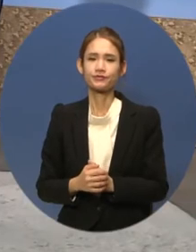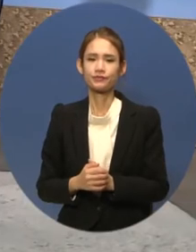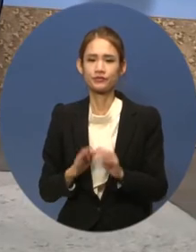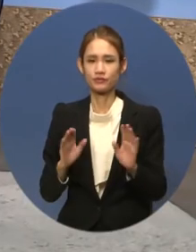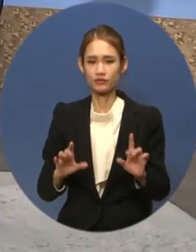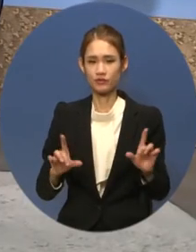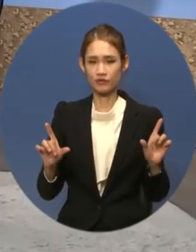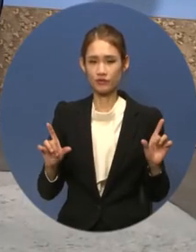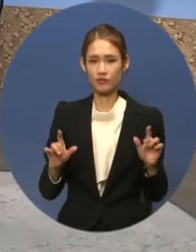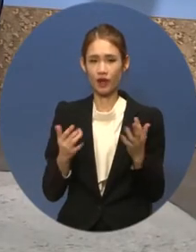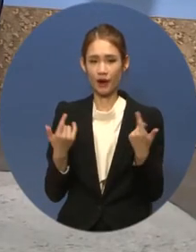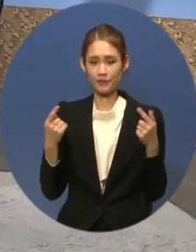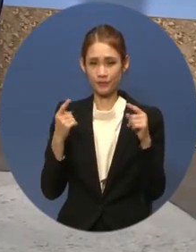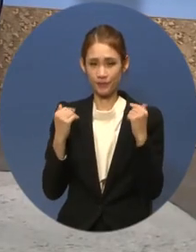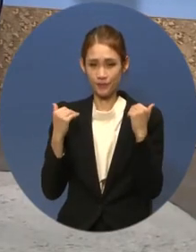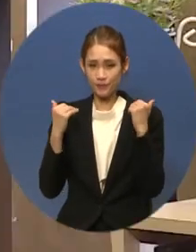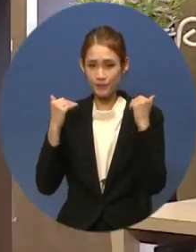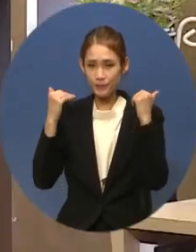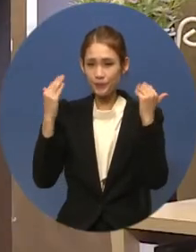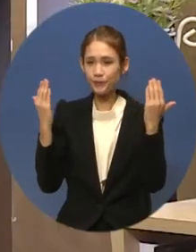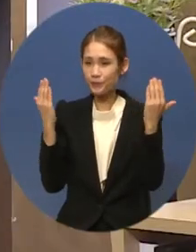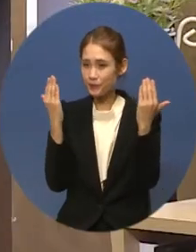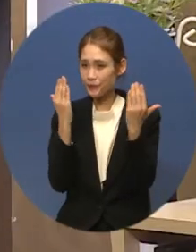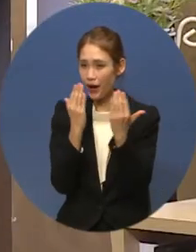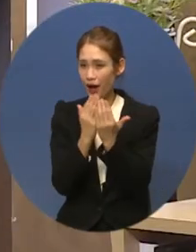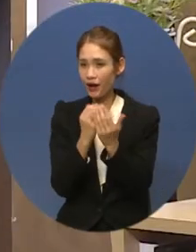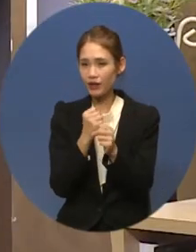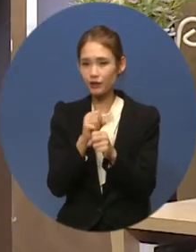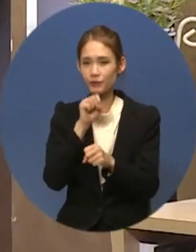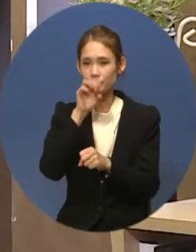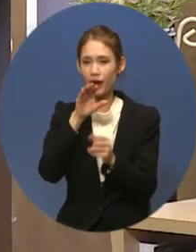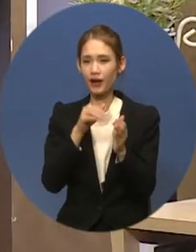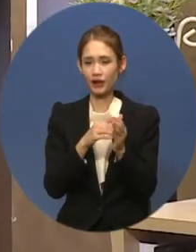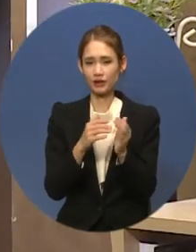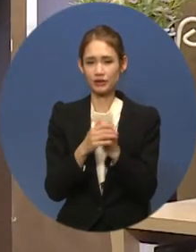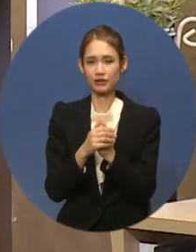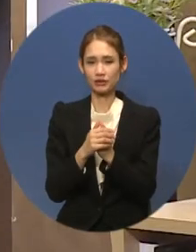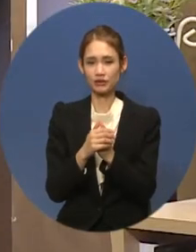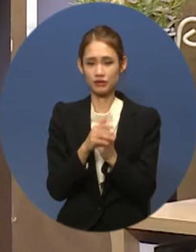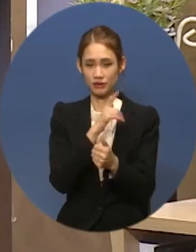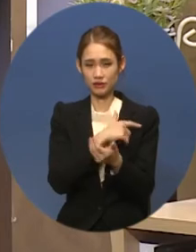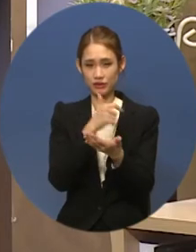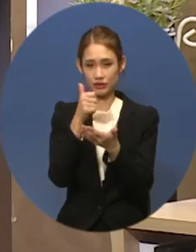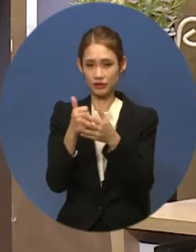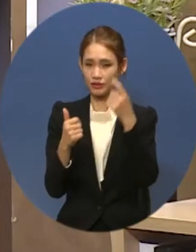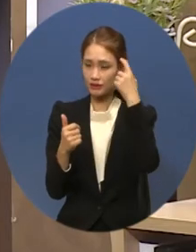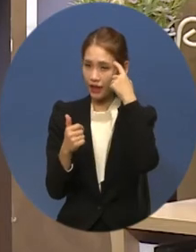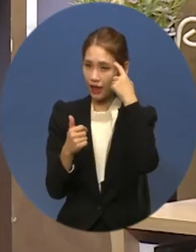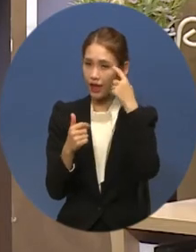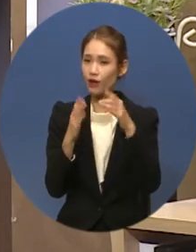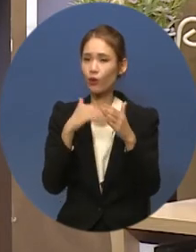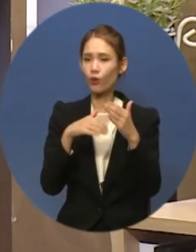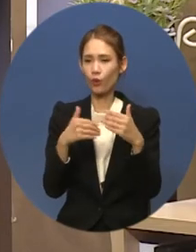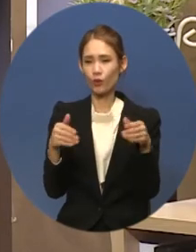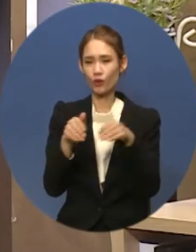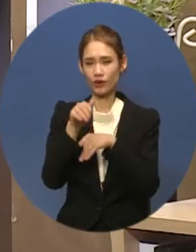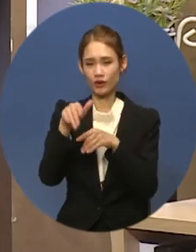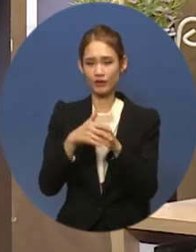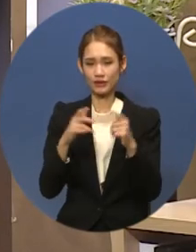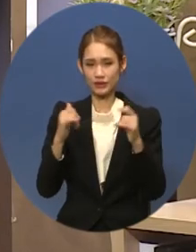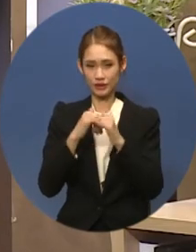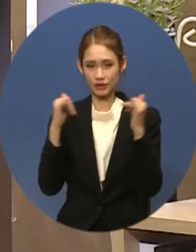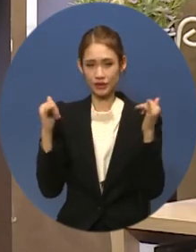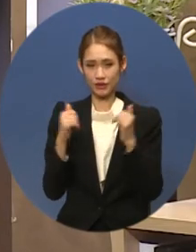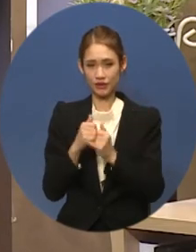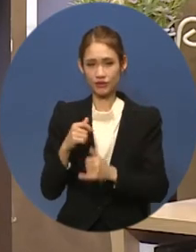오래 이제 상생이 포커스를 맞추겠다 이렇게 말씀해 주셔야 되요 그럼 이사님께서 생각하시는 공공기관과 또 지역사회